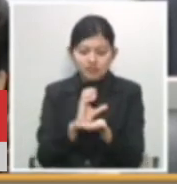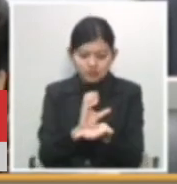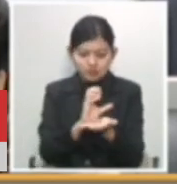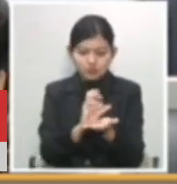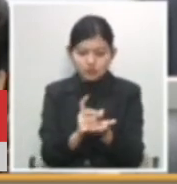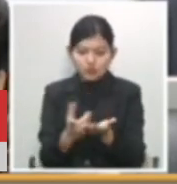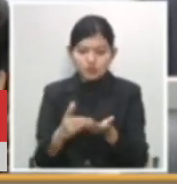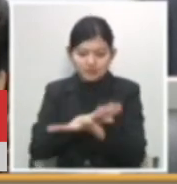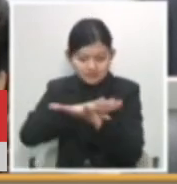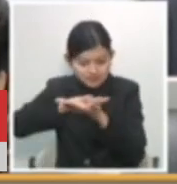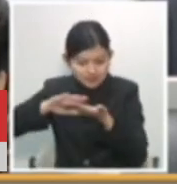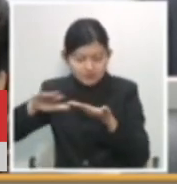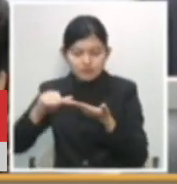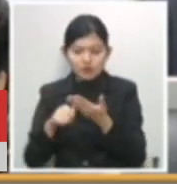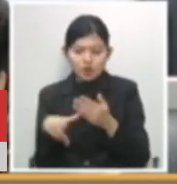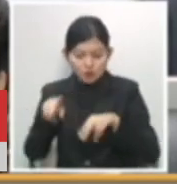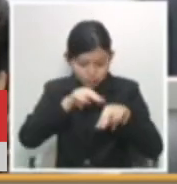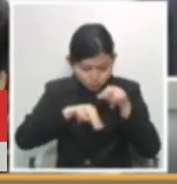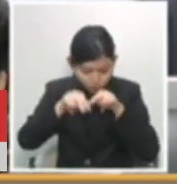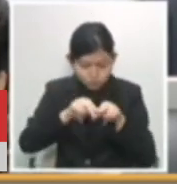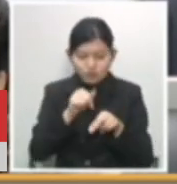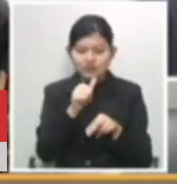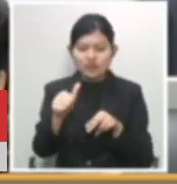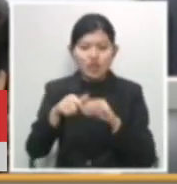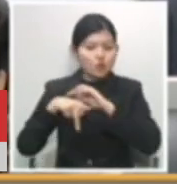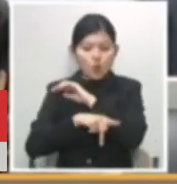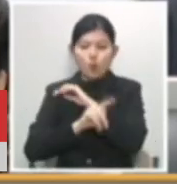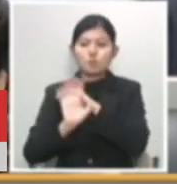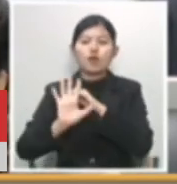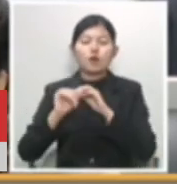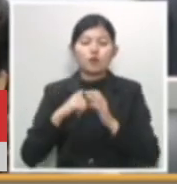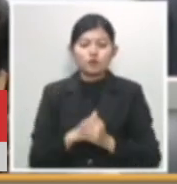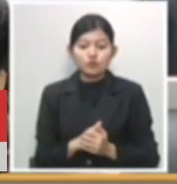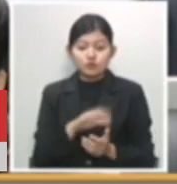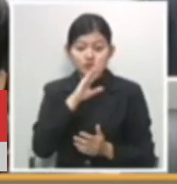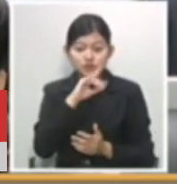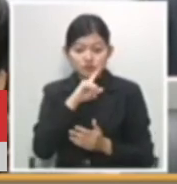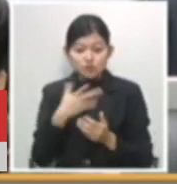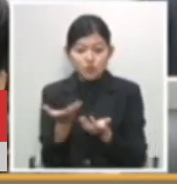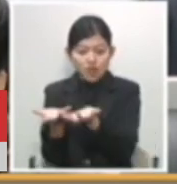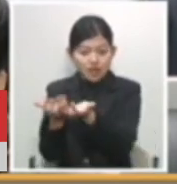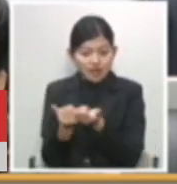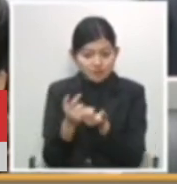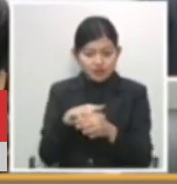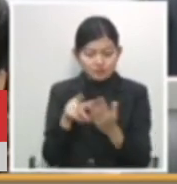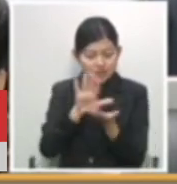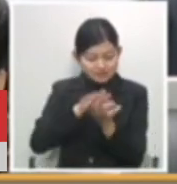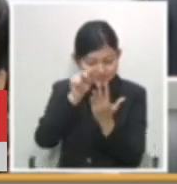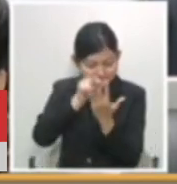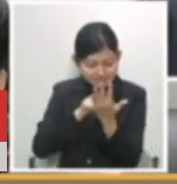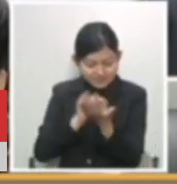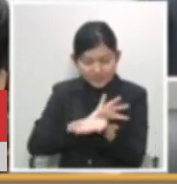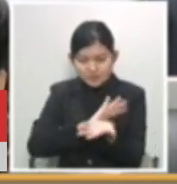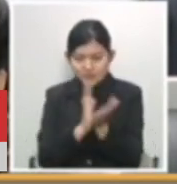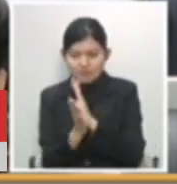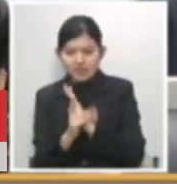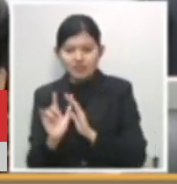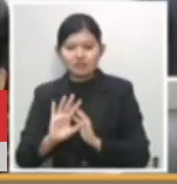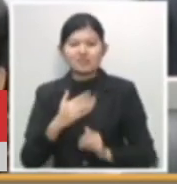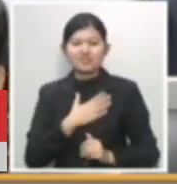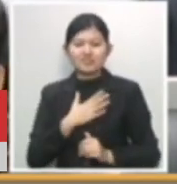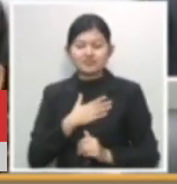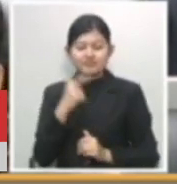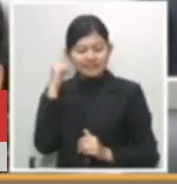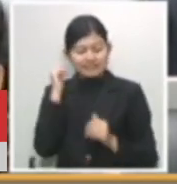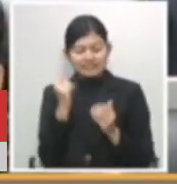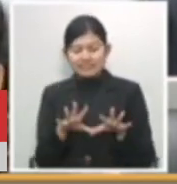สตรวจสอบได้ถ้าหากรัฐบาลไม่รับข้อเสนอพวกเราแล้วไปปรับแก้นั้นดิฉันก็ไม่อาจรับหลักการ